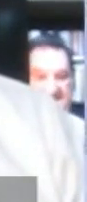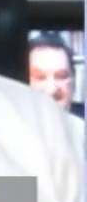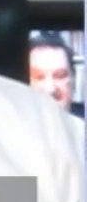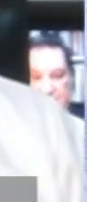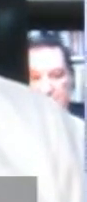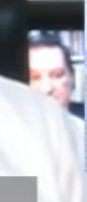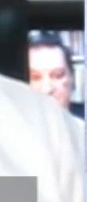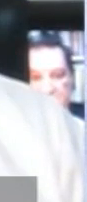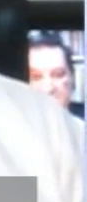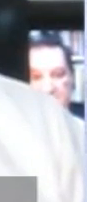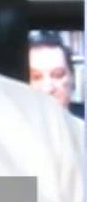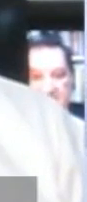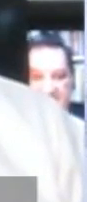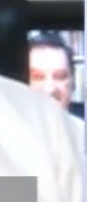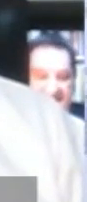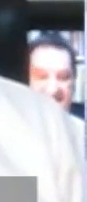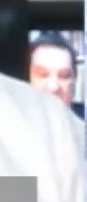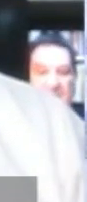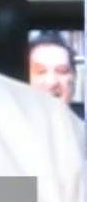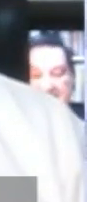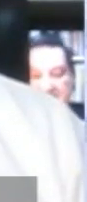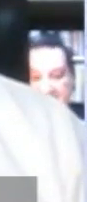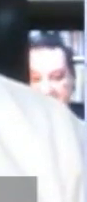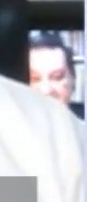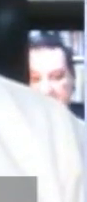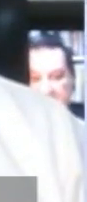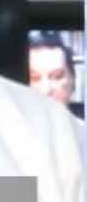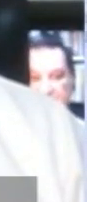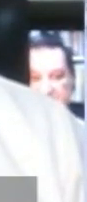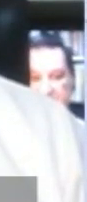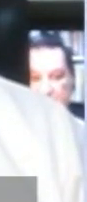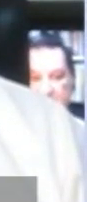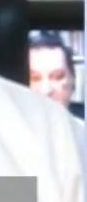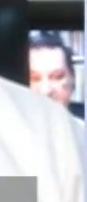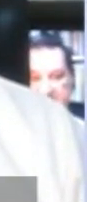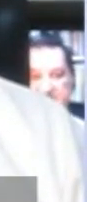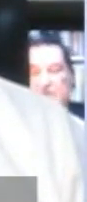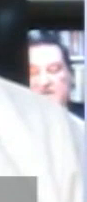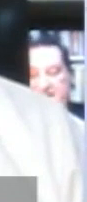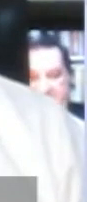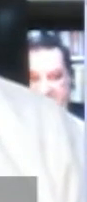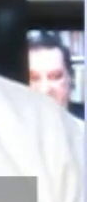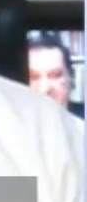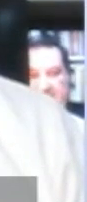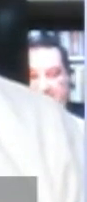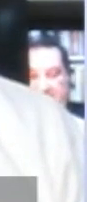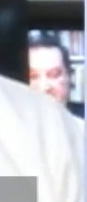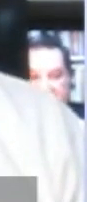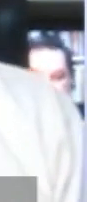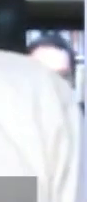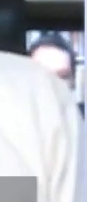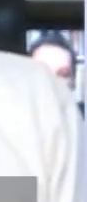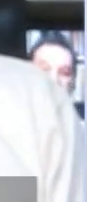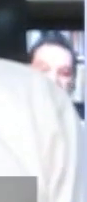των συμμάχων. Οι σύμμαχοι τότε ήταν Ελλάδα, Μαυροβούνιο, Σερβία, Βουλγαρία. Mm-hmm.